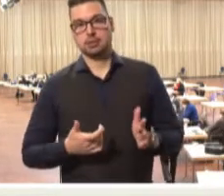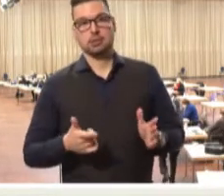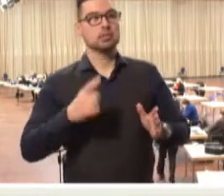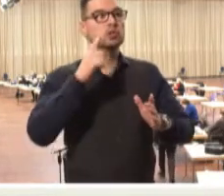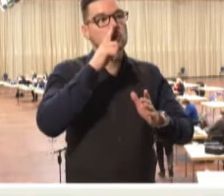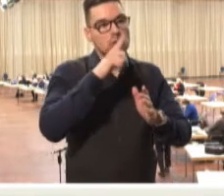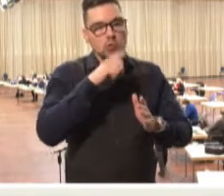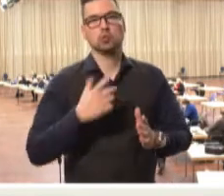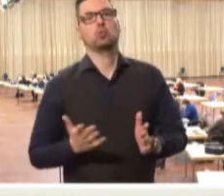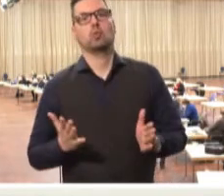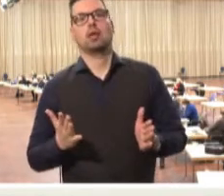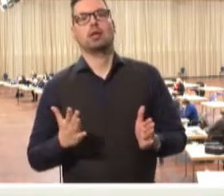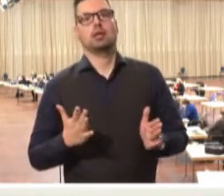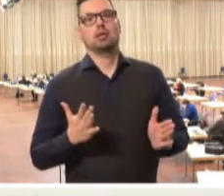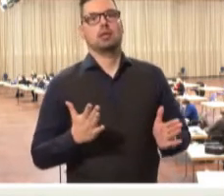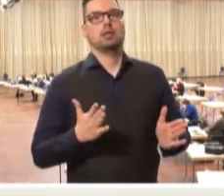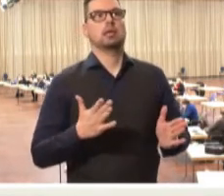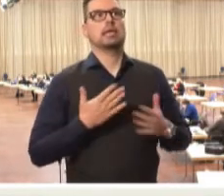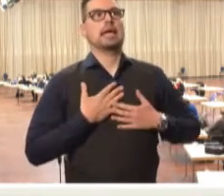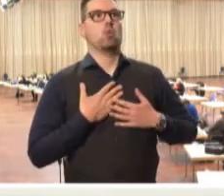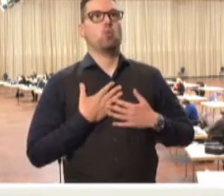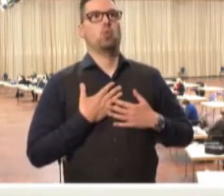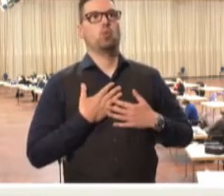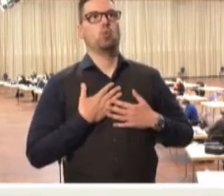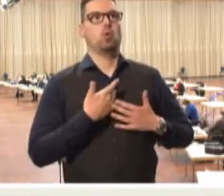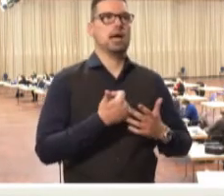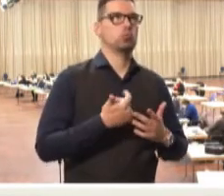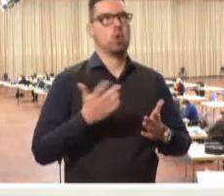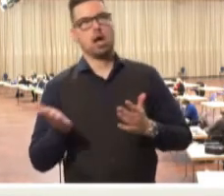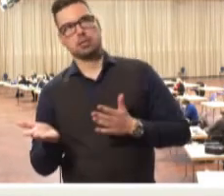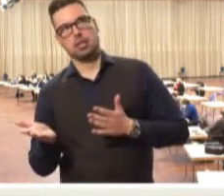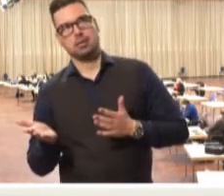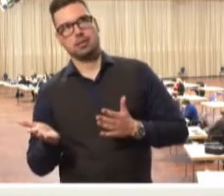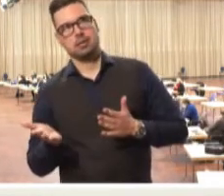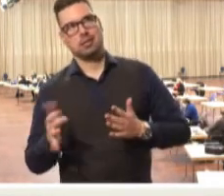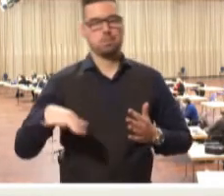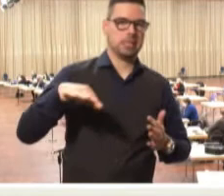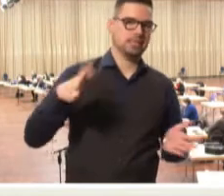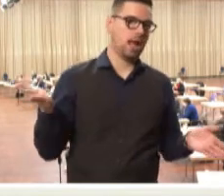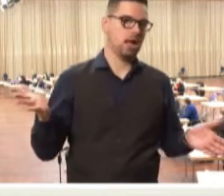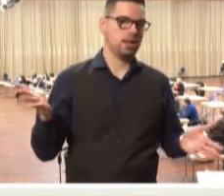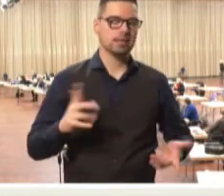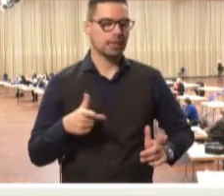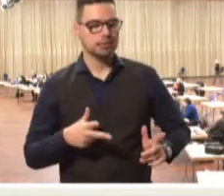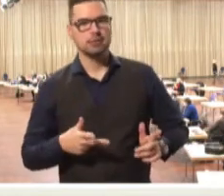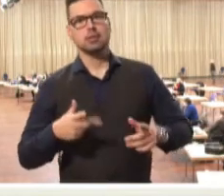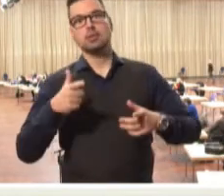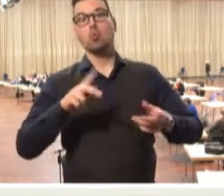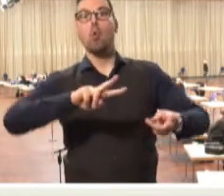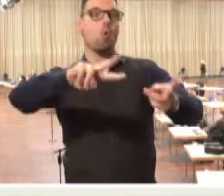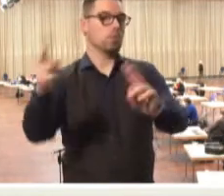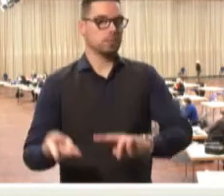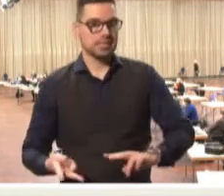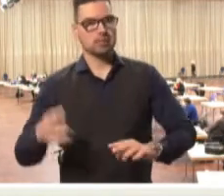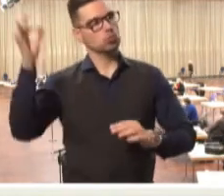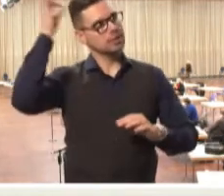es nicht um das Erfüllen des Egos des einen oder anderen amtierenden Ministers, sondern es geht um die Umsetzung